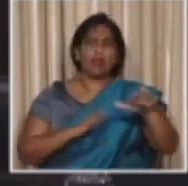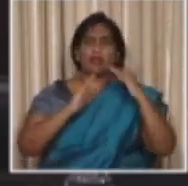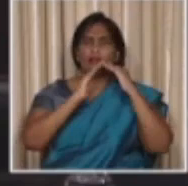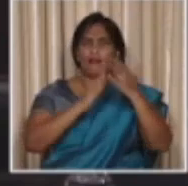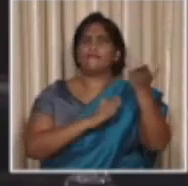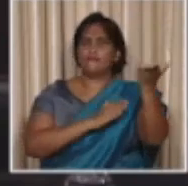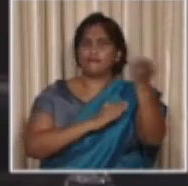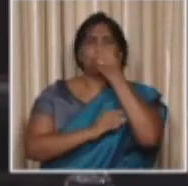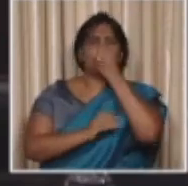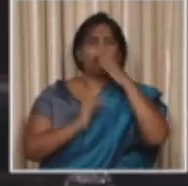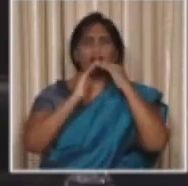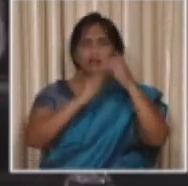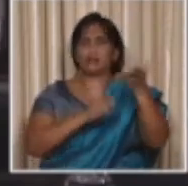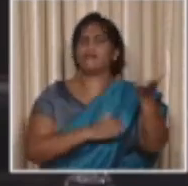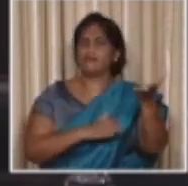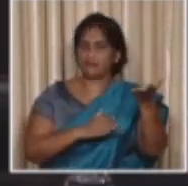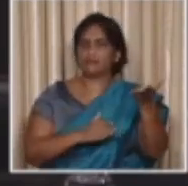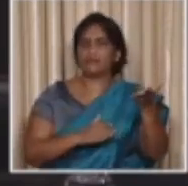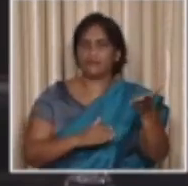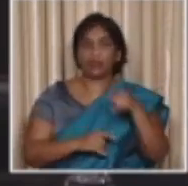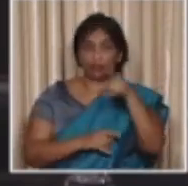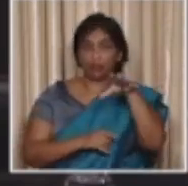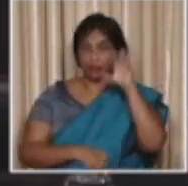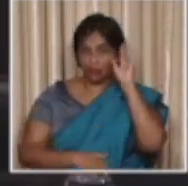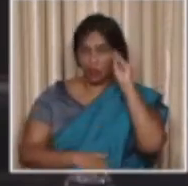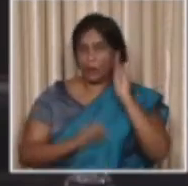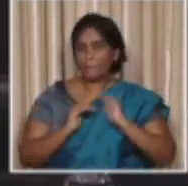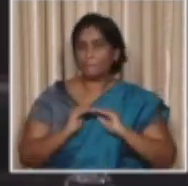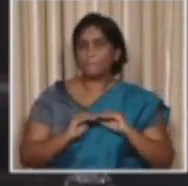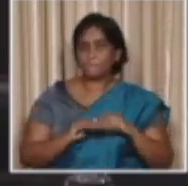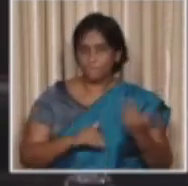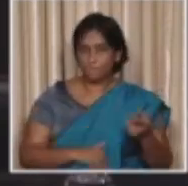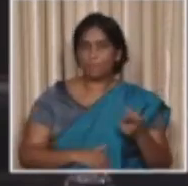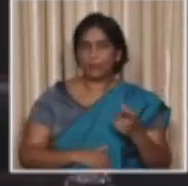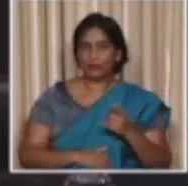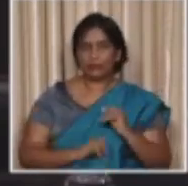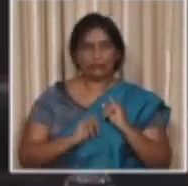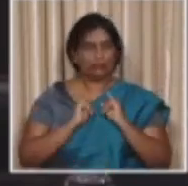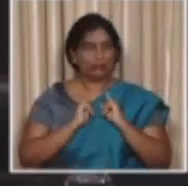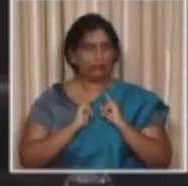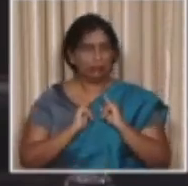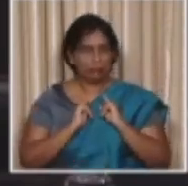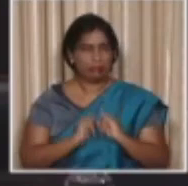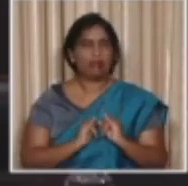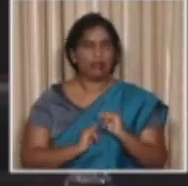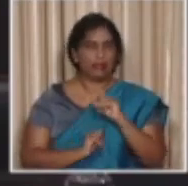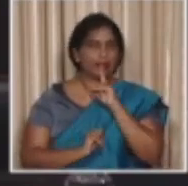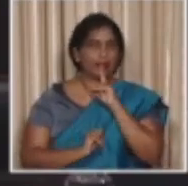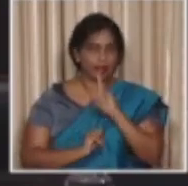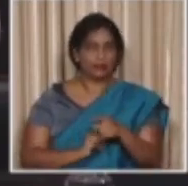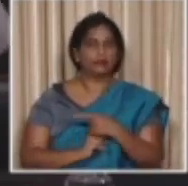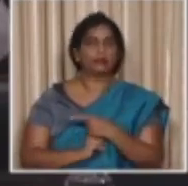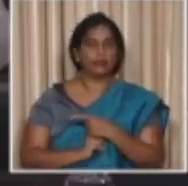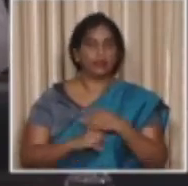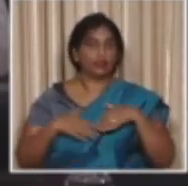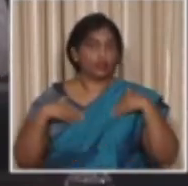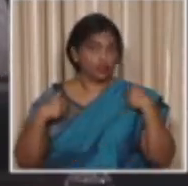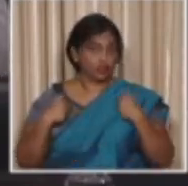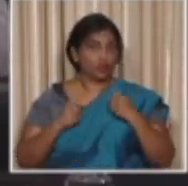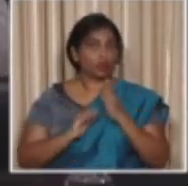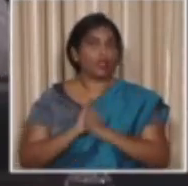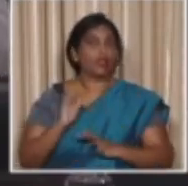තින්න එක තමයි ඔබතුමාම තේරුම් ගත්ත පස්සේ ඒක බරපතල සාහසික ප්‍රකාශයක් කියලා සෞඛ්‍ය ඇමති